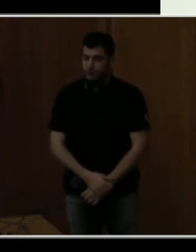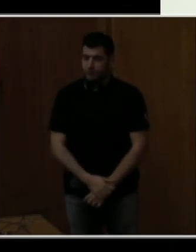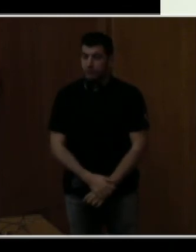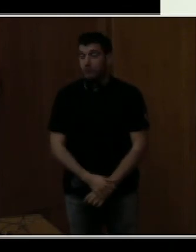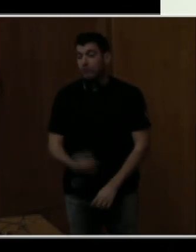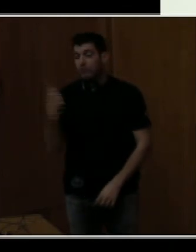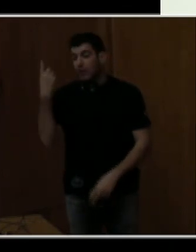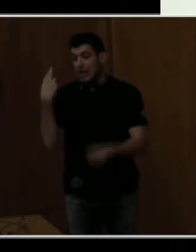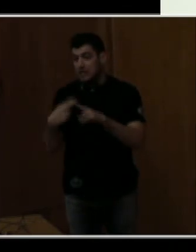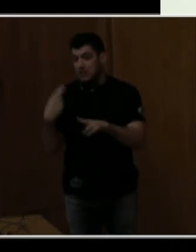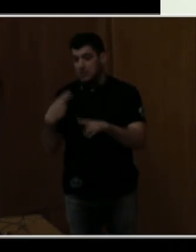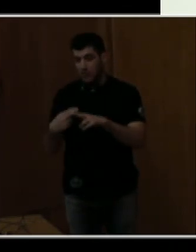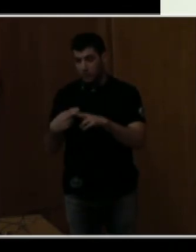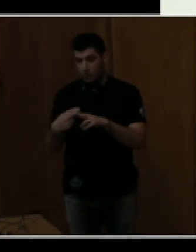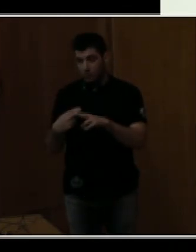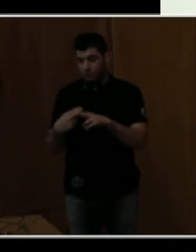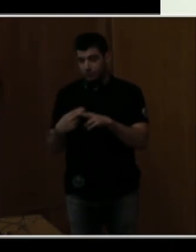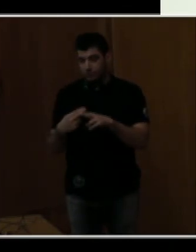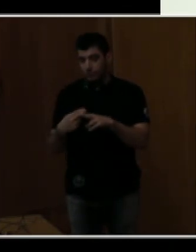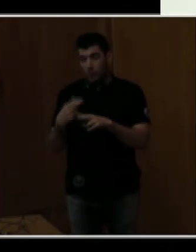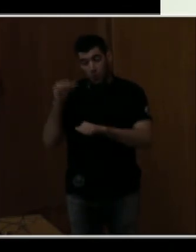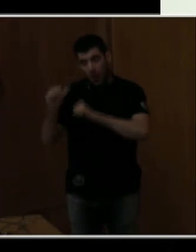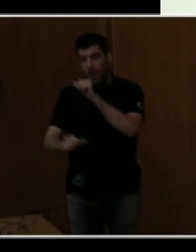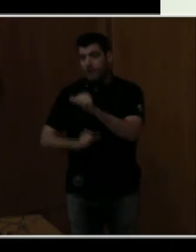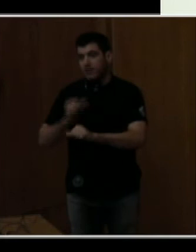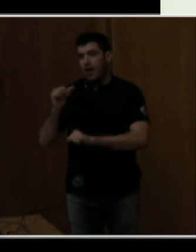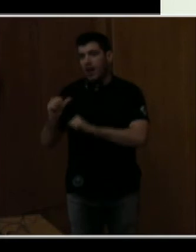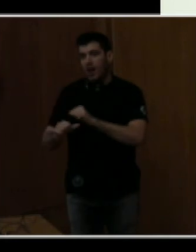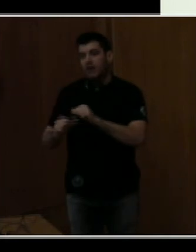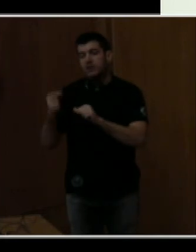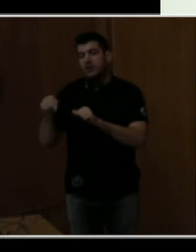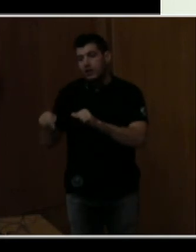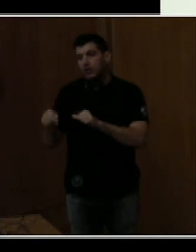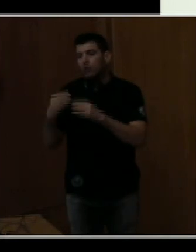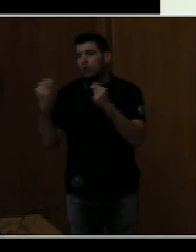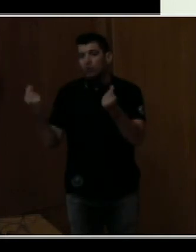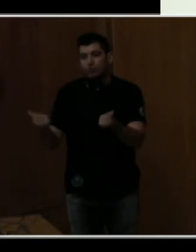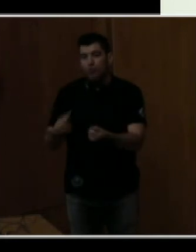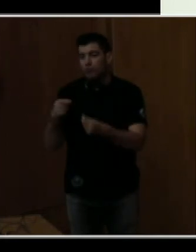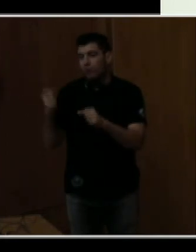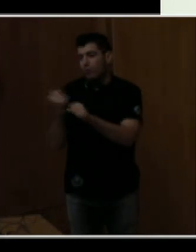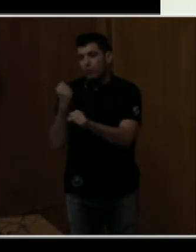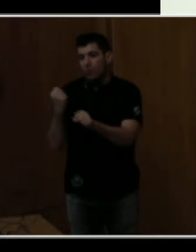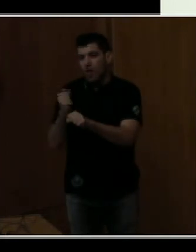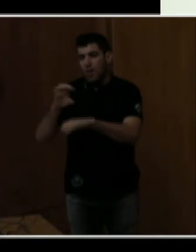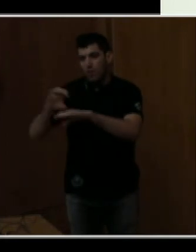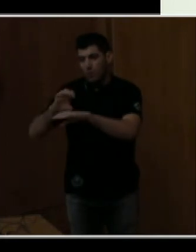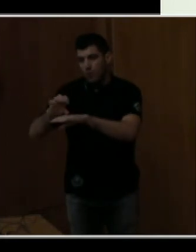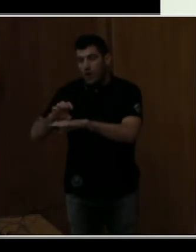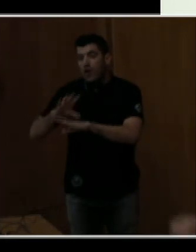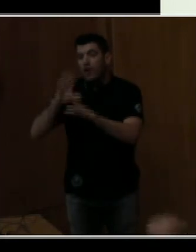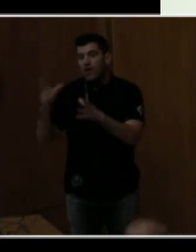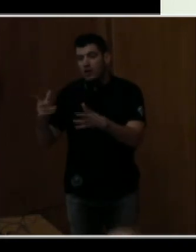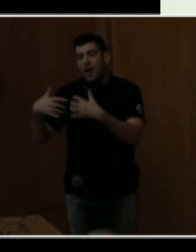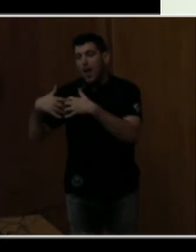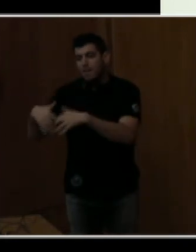Ένα πολύ σημαντικό γεγονός που έχει αλλάξει πολύ επίσης τα δεδομένα στα υπολογιστικά κέντρα είναι η εξέλιξη που υπάρχει και στους επεξεργαστές. Έχουμε